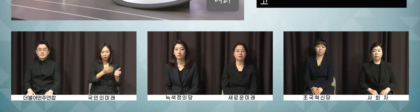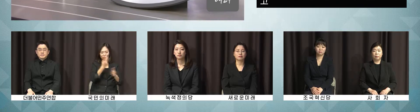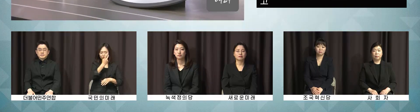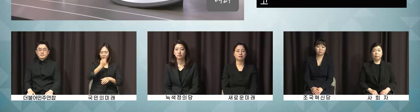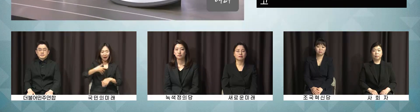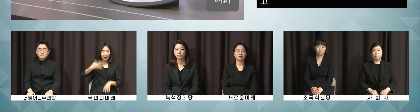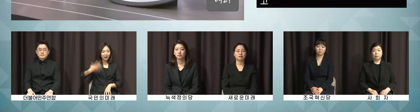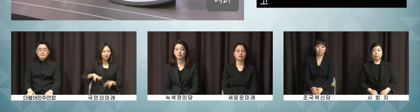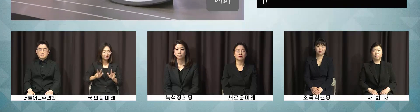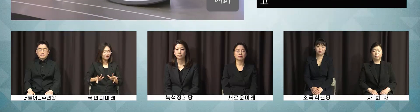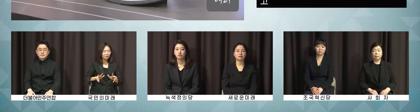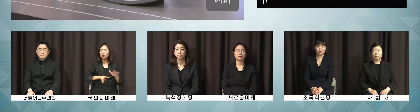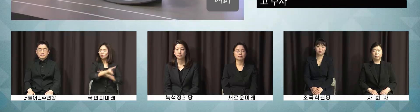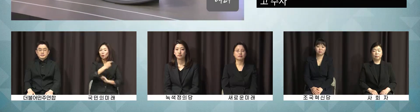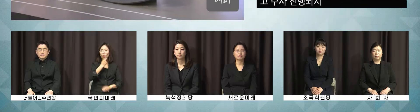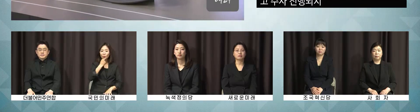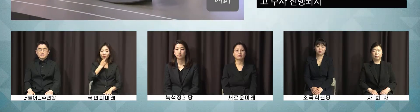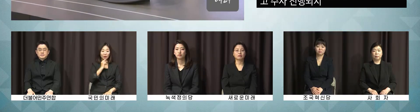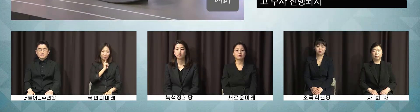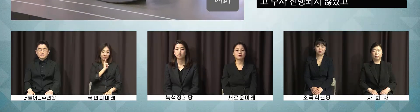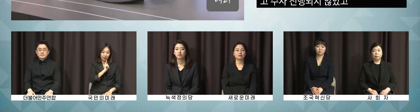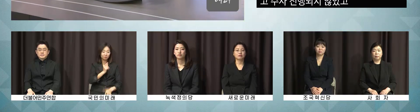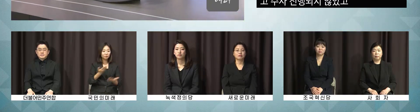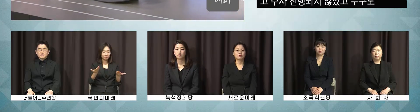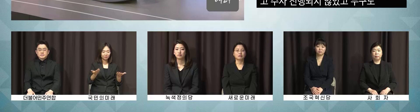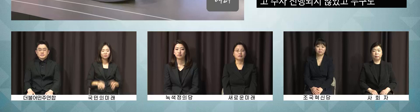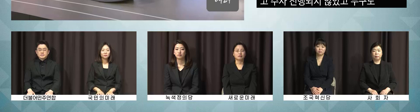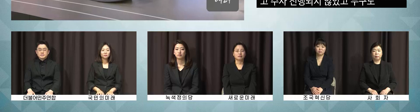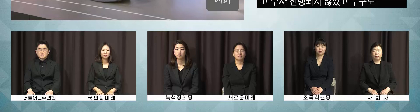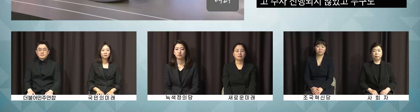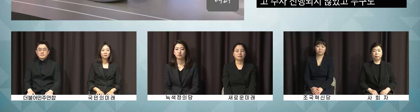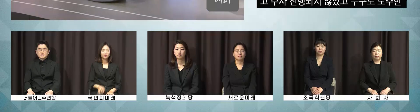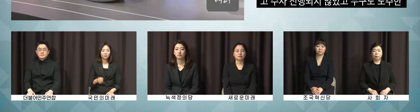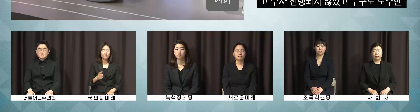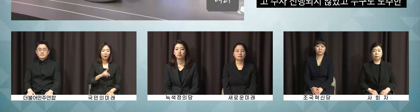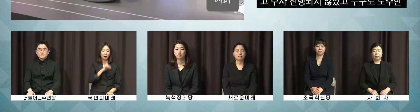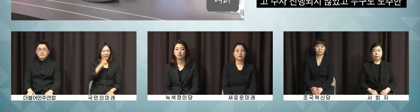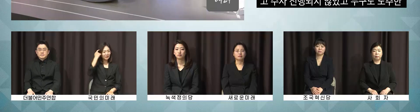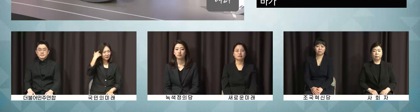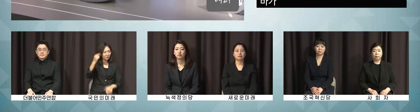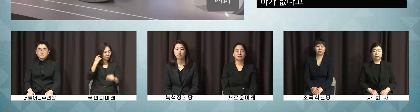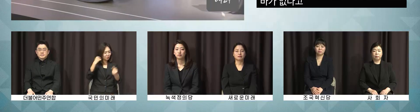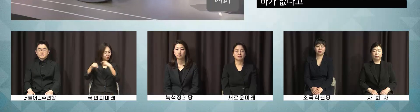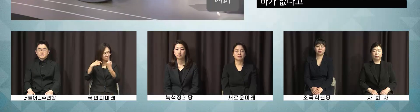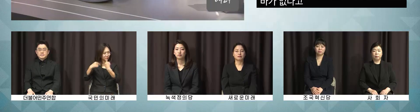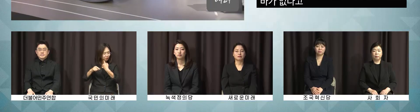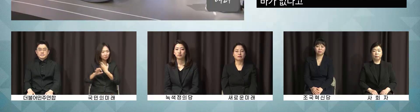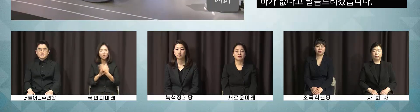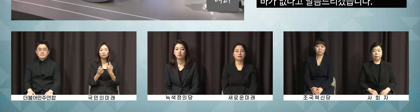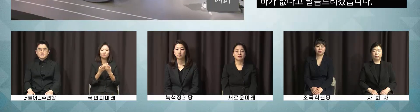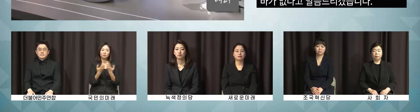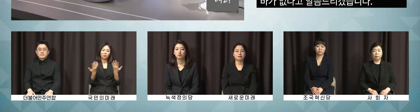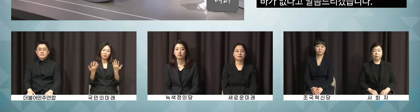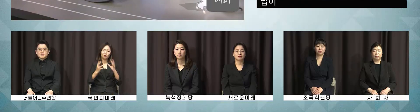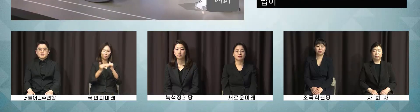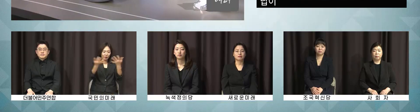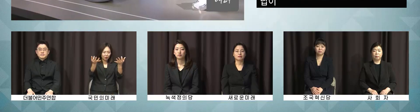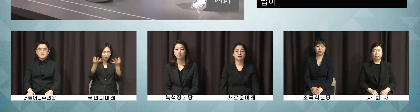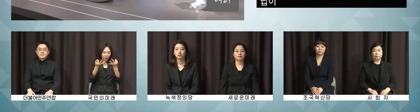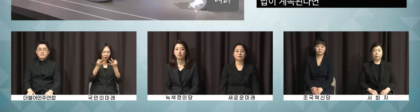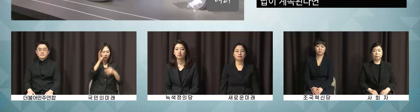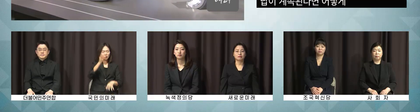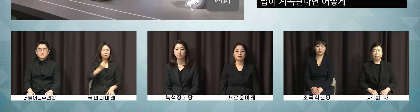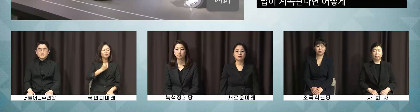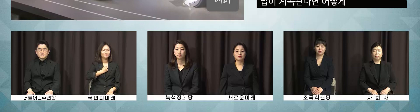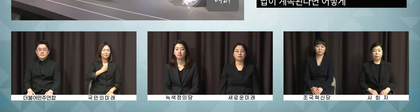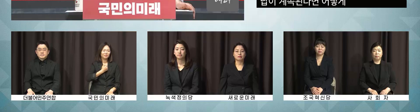것이고요. 누구도 도주한 바가 없다라는 얘기 드리겠습니다. 이 동문서답이 계속된다라고 하면 어떻게 국민들이 가슴이